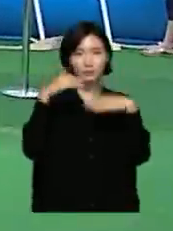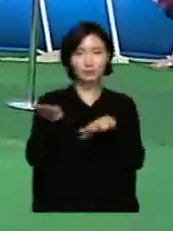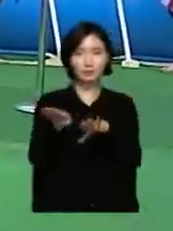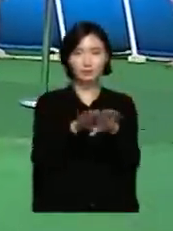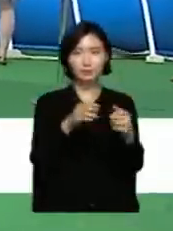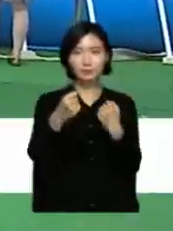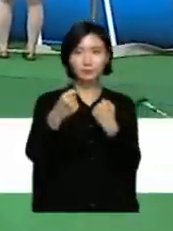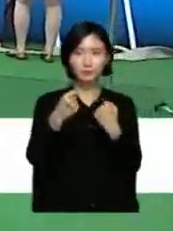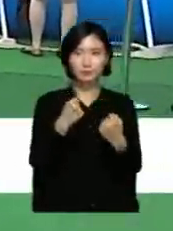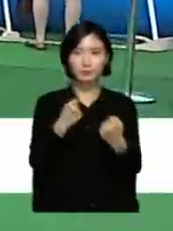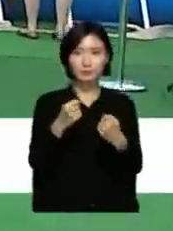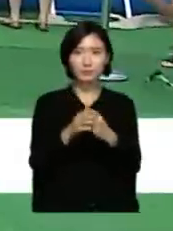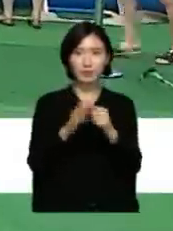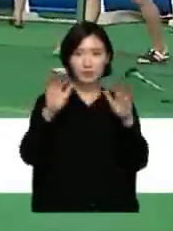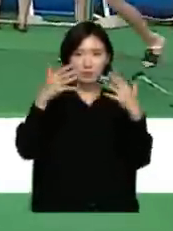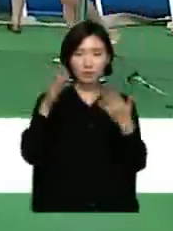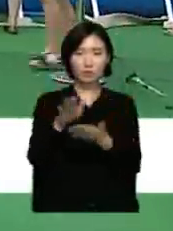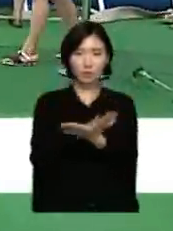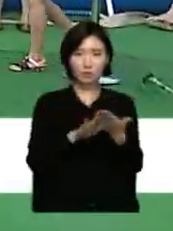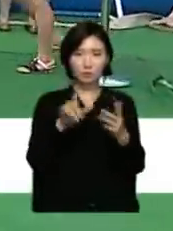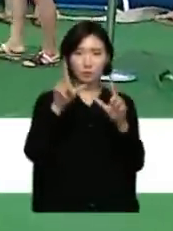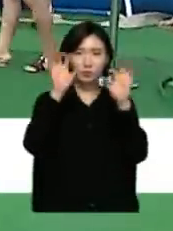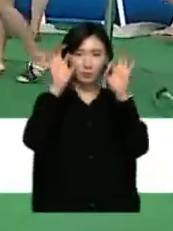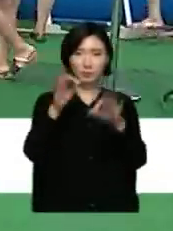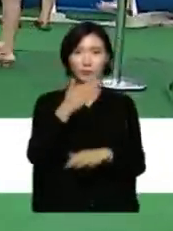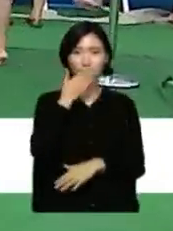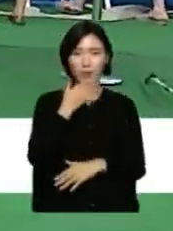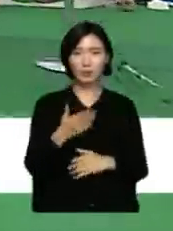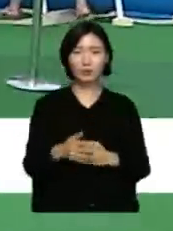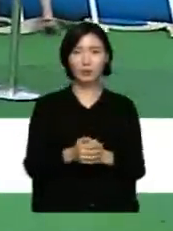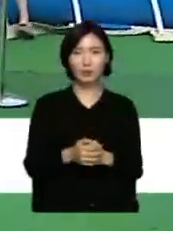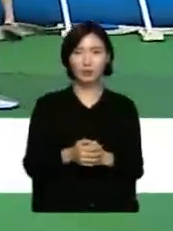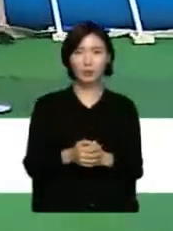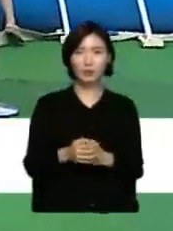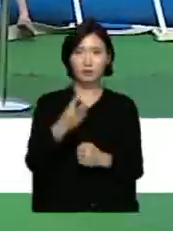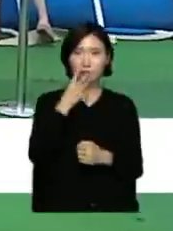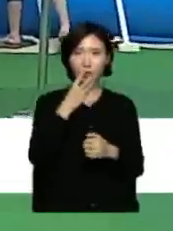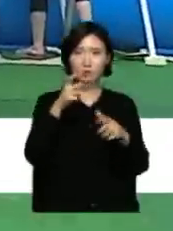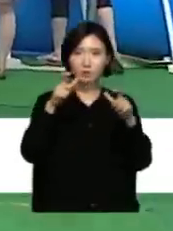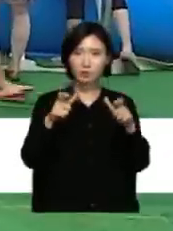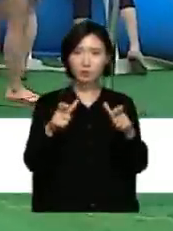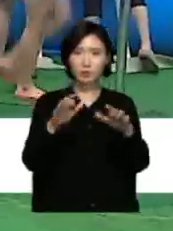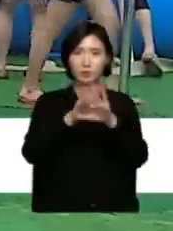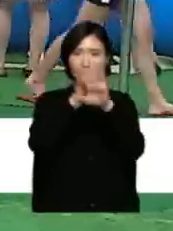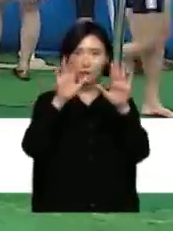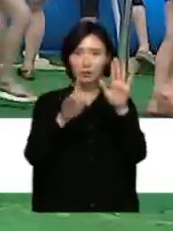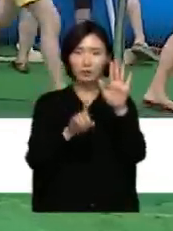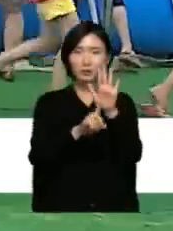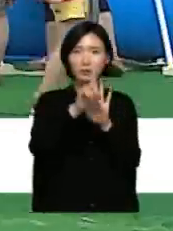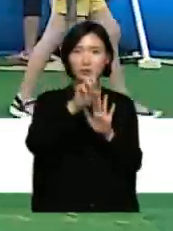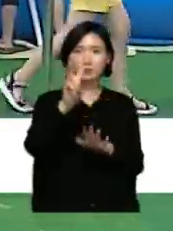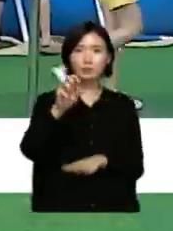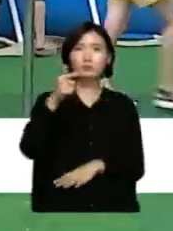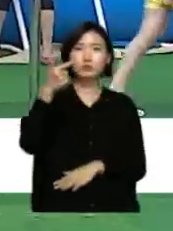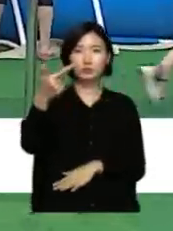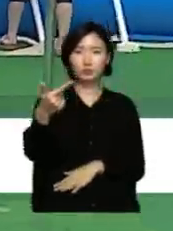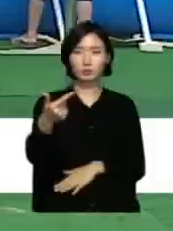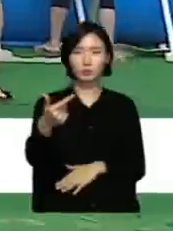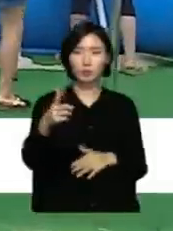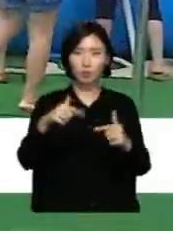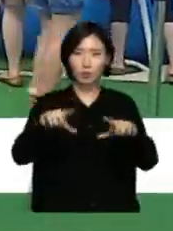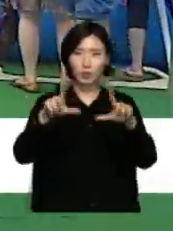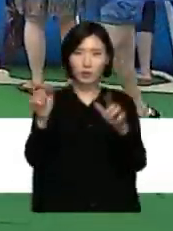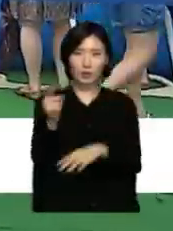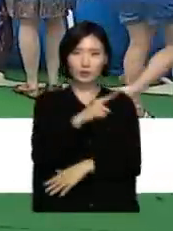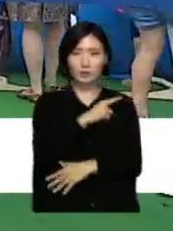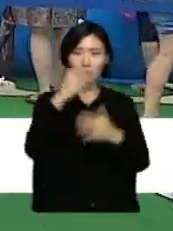방학인데도 불구하고 아주 시원하게 놀고 있는 것을 볼 수 있는데요. 오늘 서울 지역 한낮 기온이 36도까지 올라가면서 올 들어서